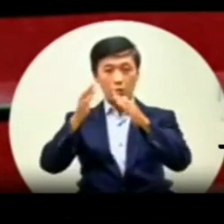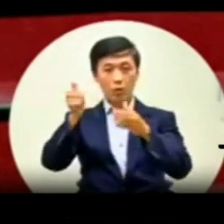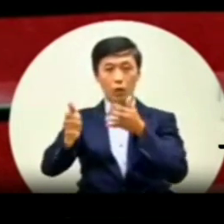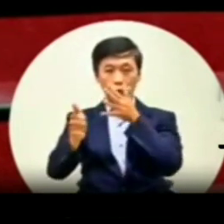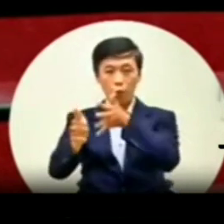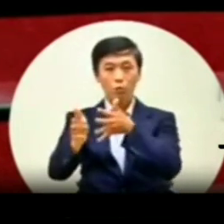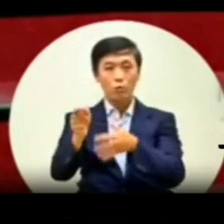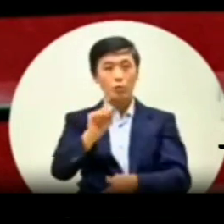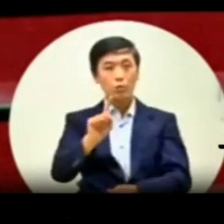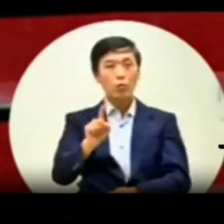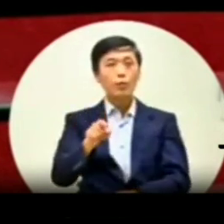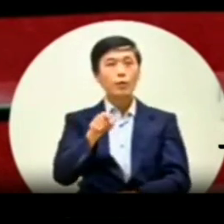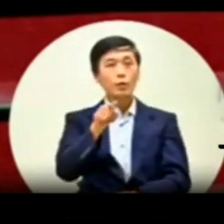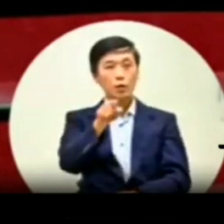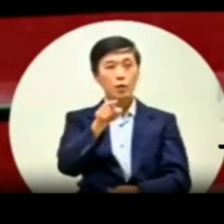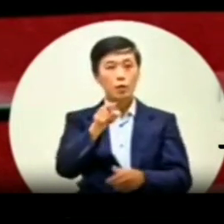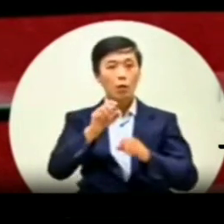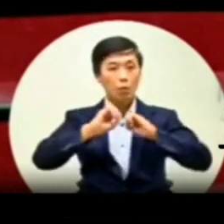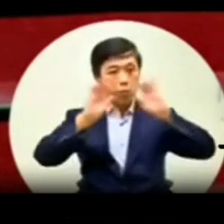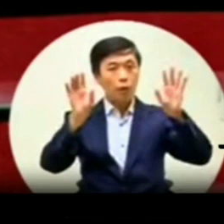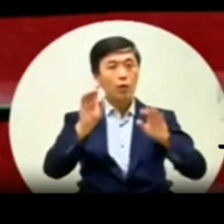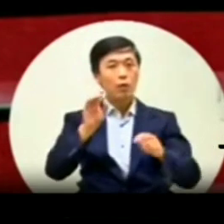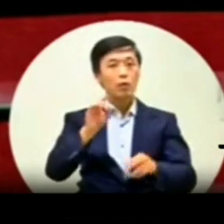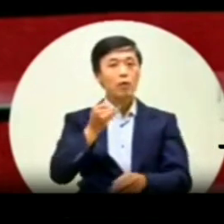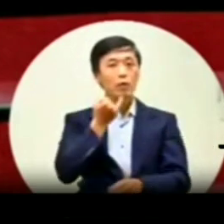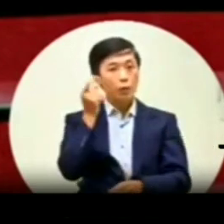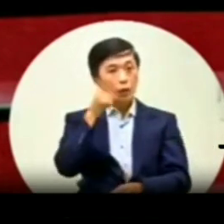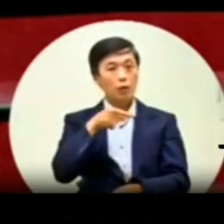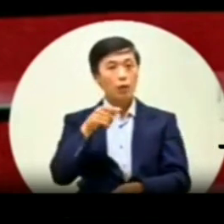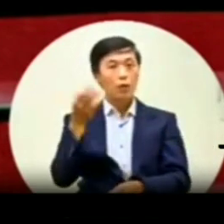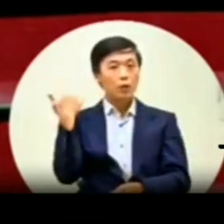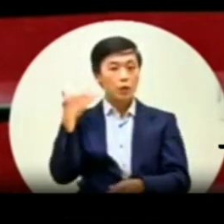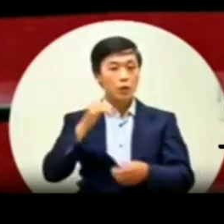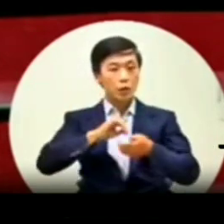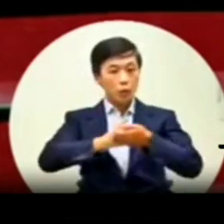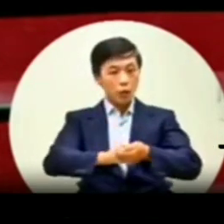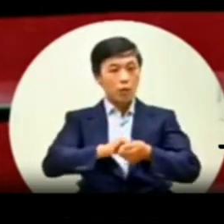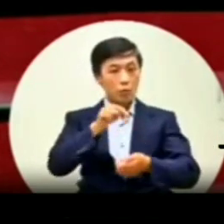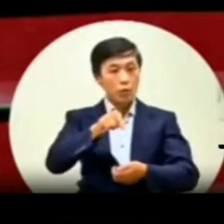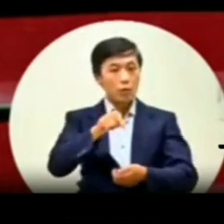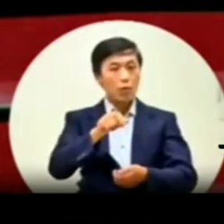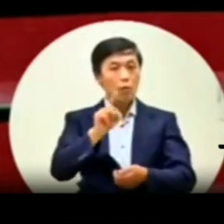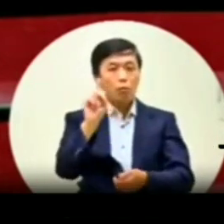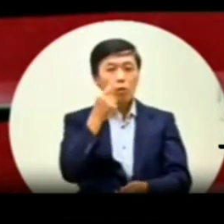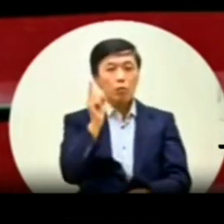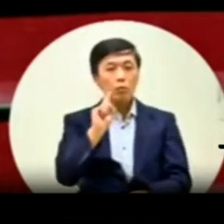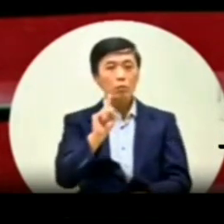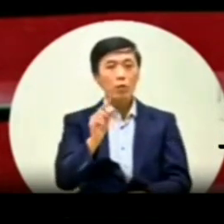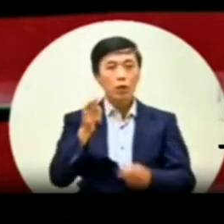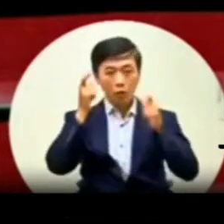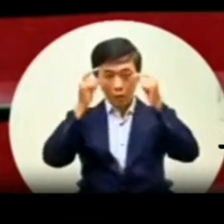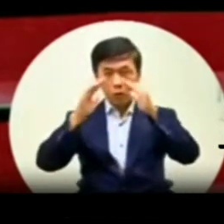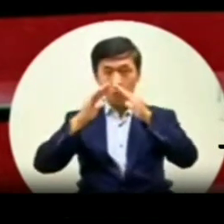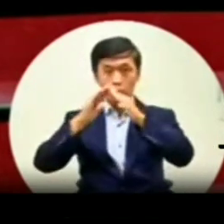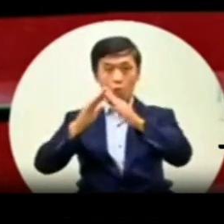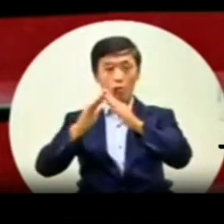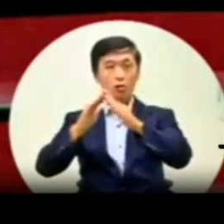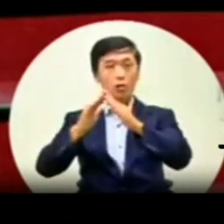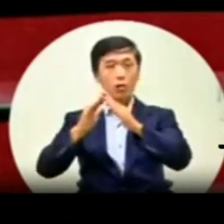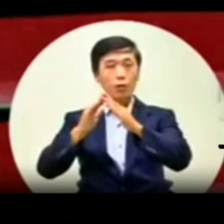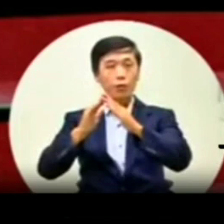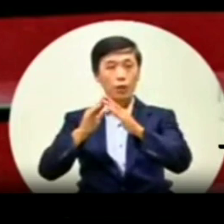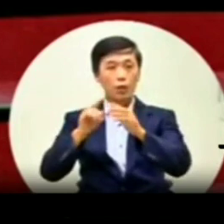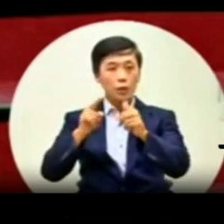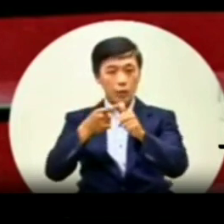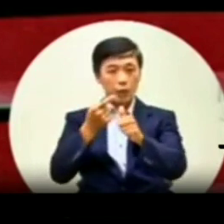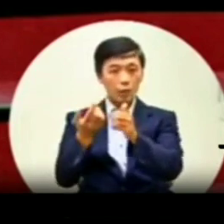你是不是可以告诉大家当初做这个决定的原因是什么？另外呢，我们高雄市有没有办法先因应